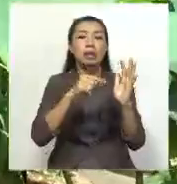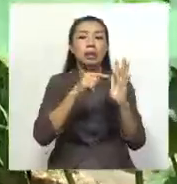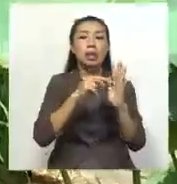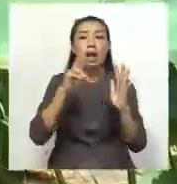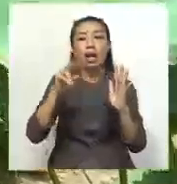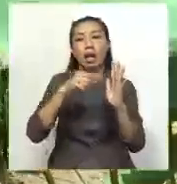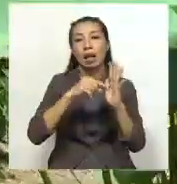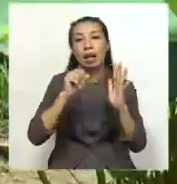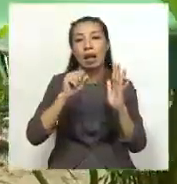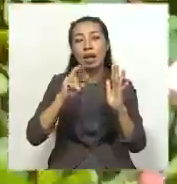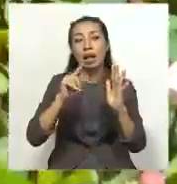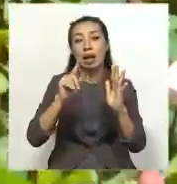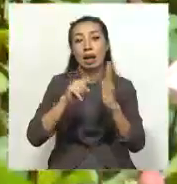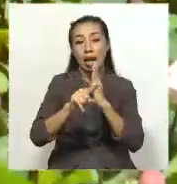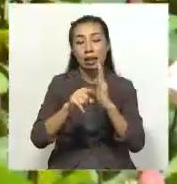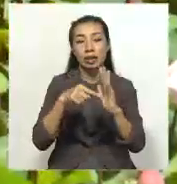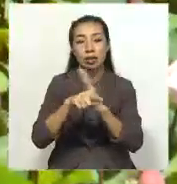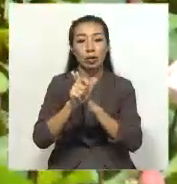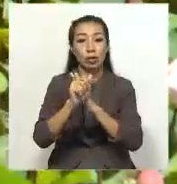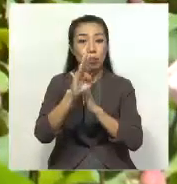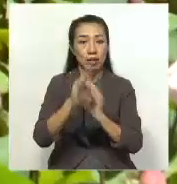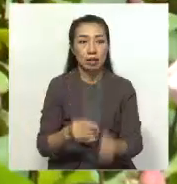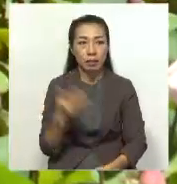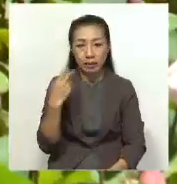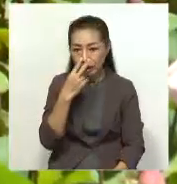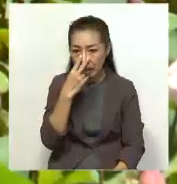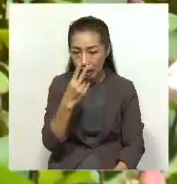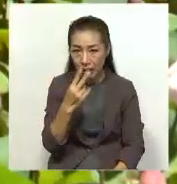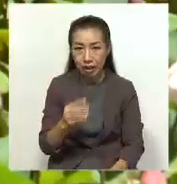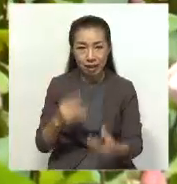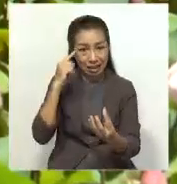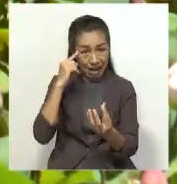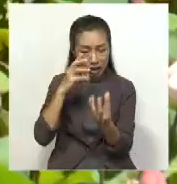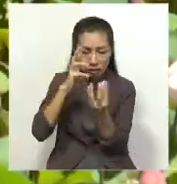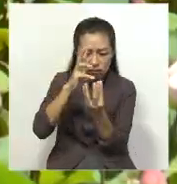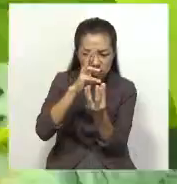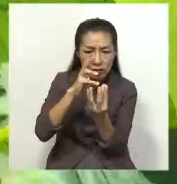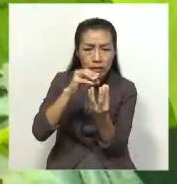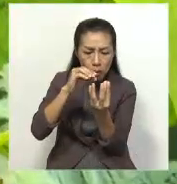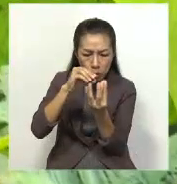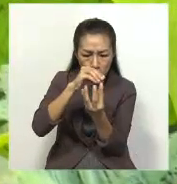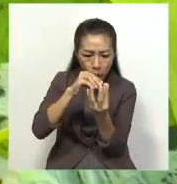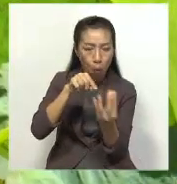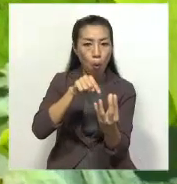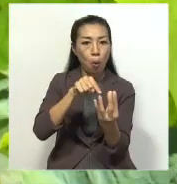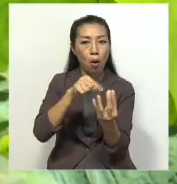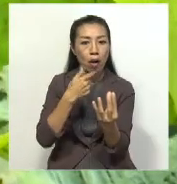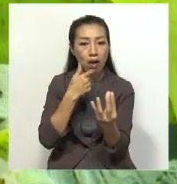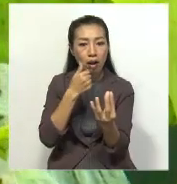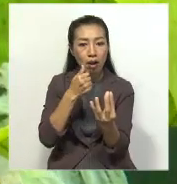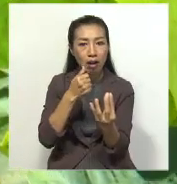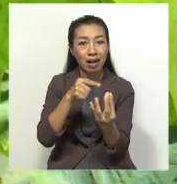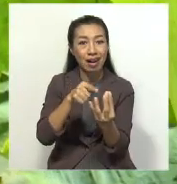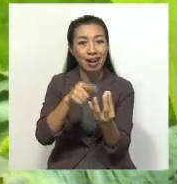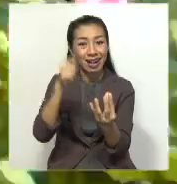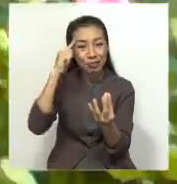ราบจังหวัดอุบลราชธานีค ่ ะ เมื่อกี้ภาพเห็นตัวของฝักบัวนะฮะก็ถือว่าโอ้อ้วนทีเดียวไม่ใช่ฝักบัวต